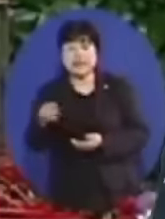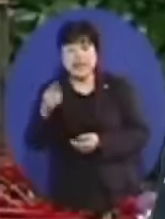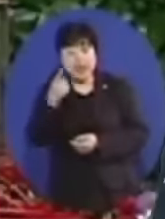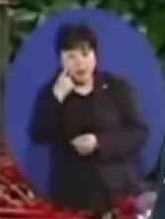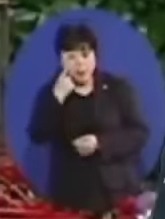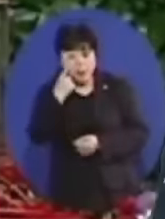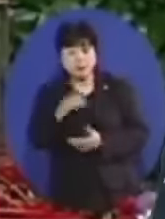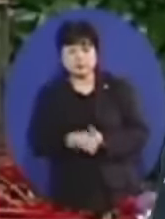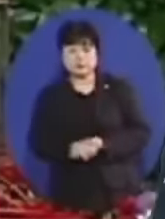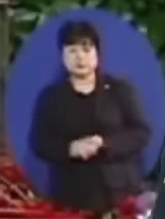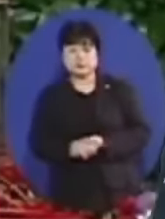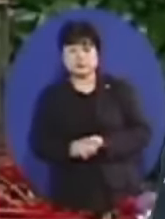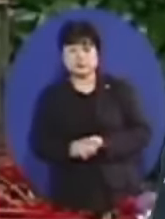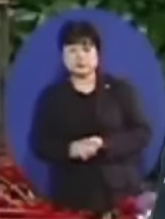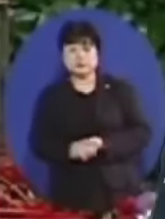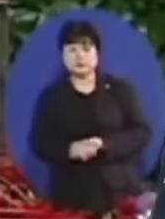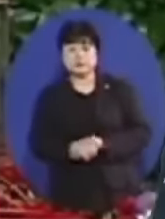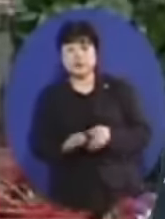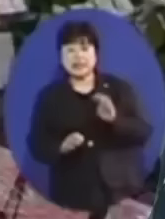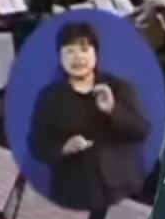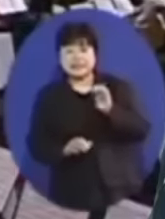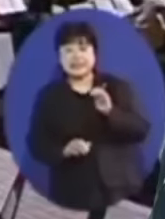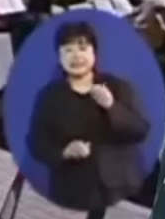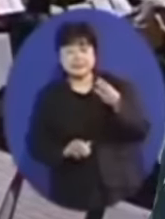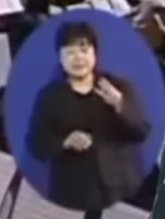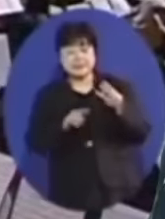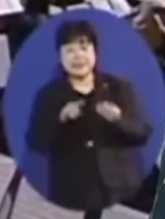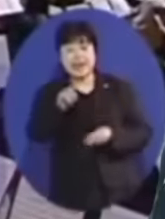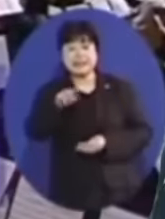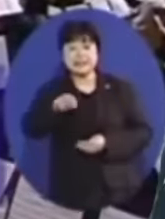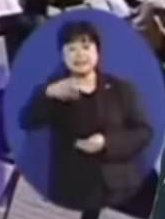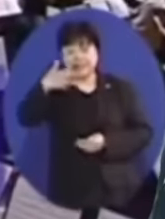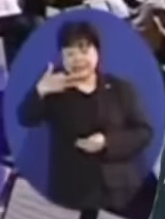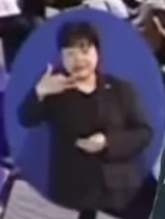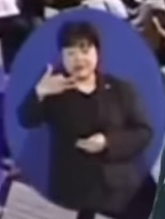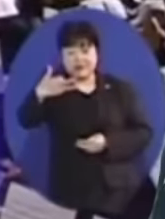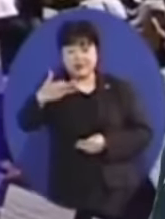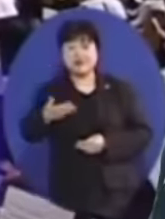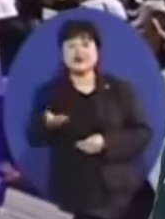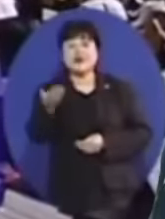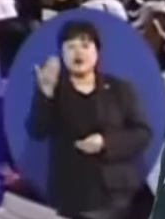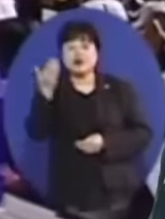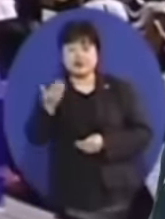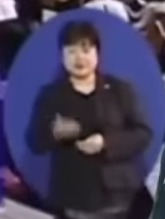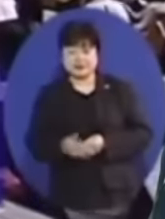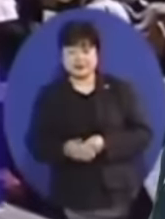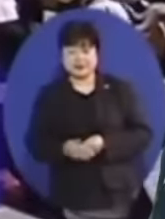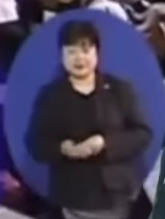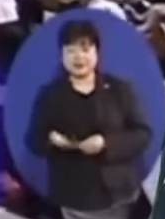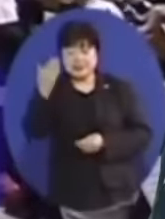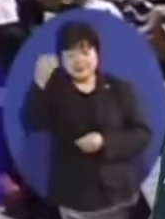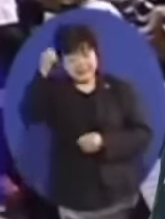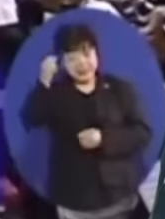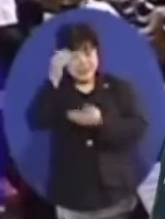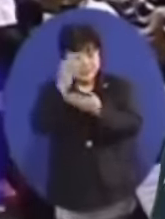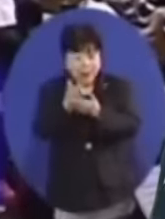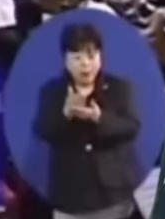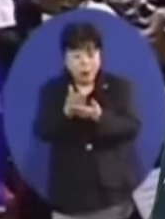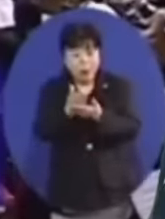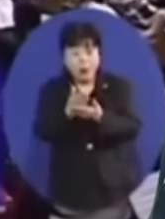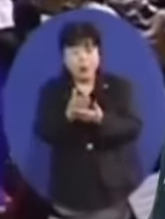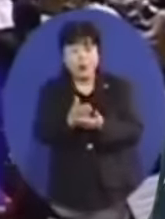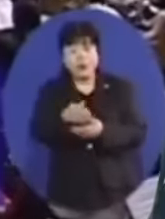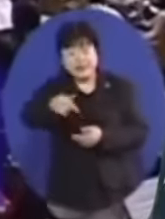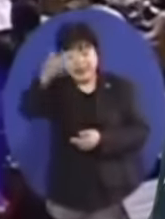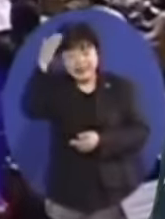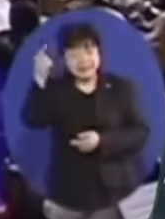43장 18절 여러분 다 같이 한번 읽어보십시다. 너희는 이전 일을 기억하지 말며